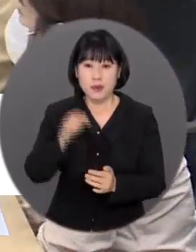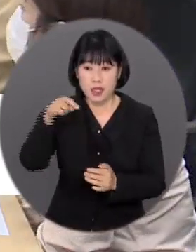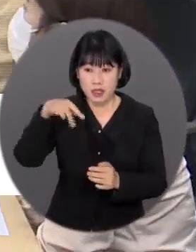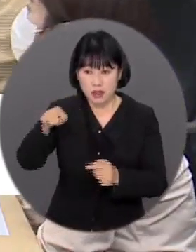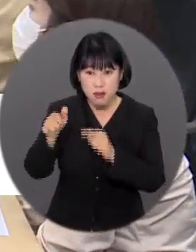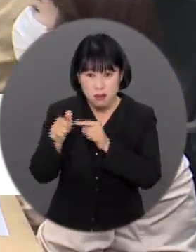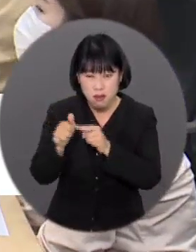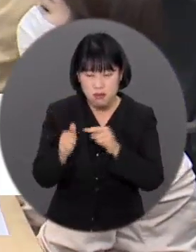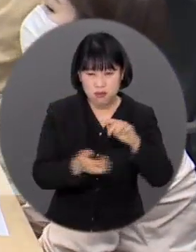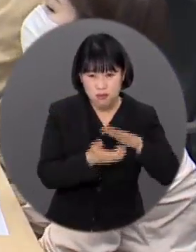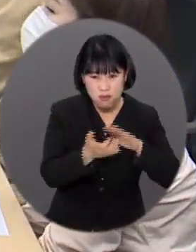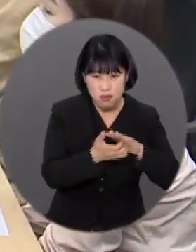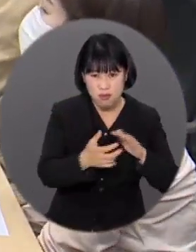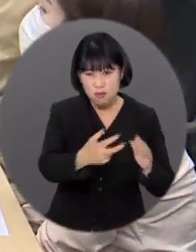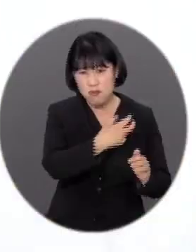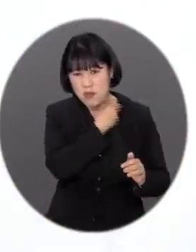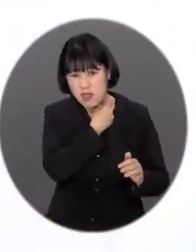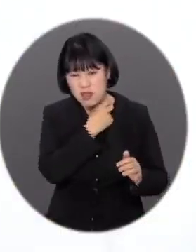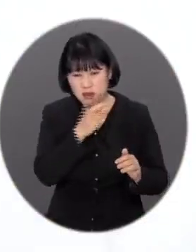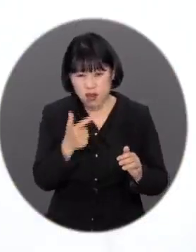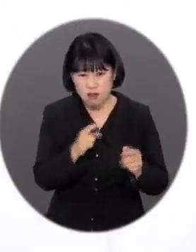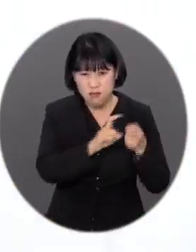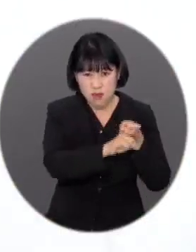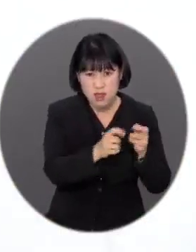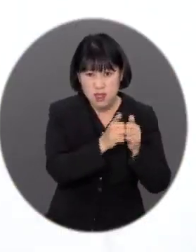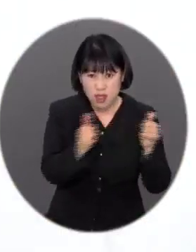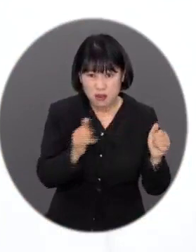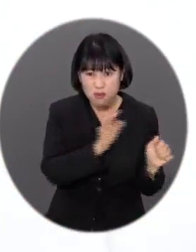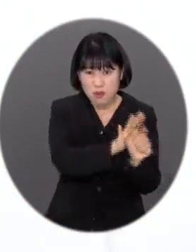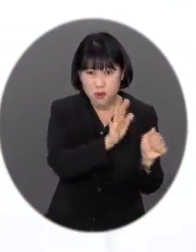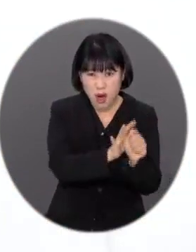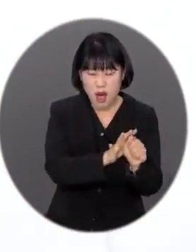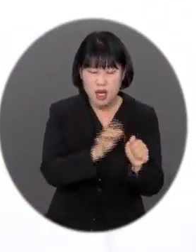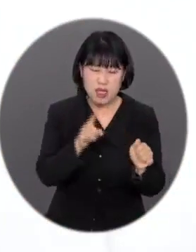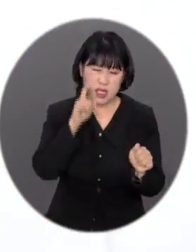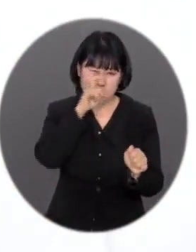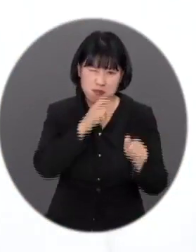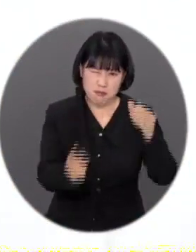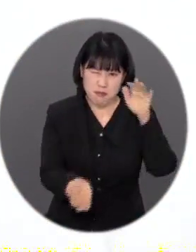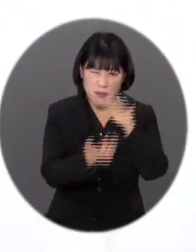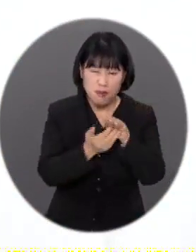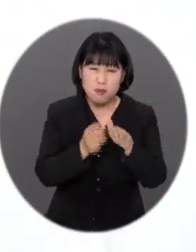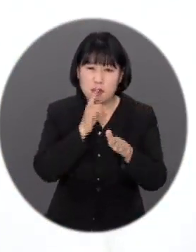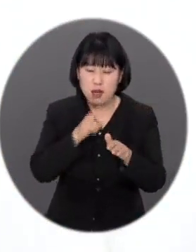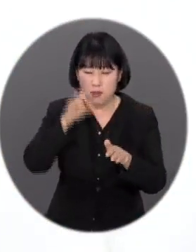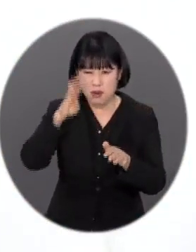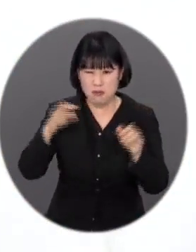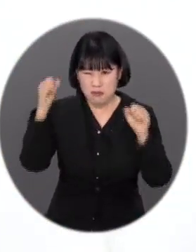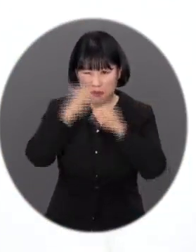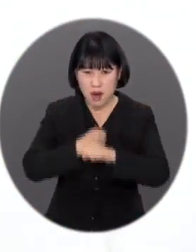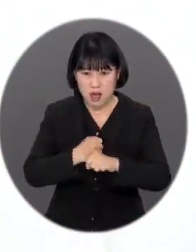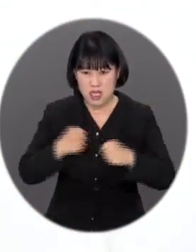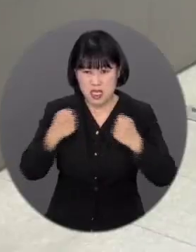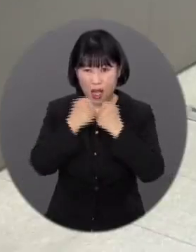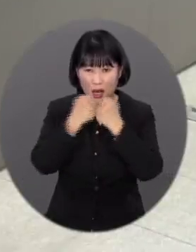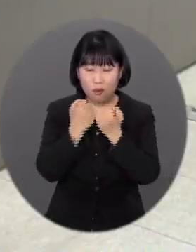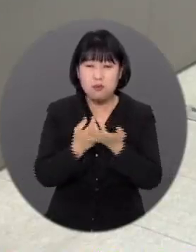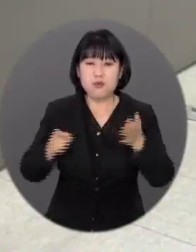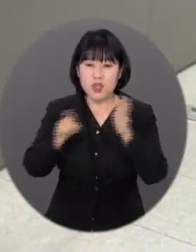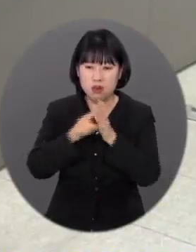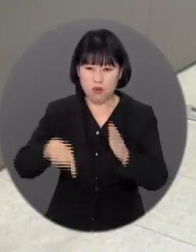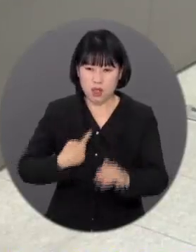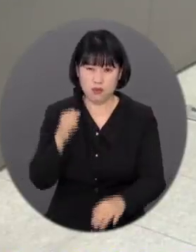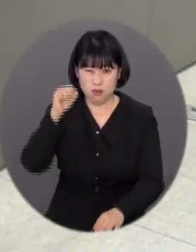공천이 꼼수와 배신, 자기 사람 심기 등 초악한 잔치였다면서 광주를 망치는 이들과 싸우기 위해